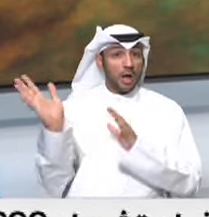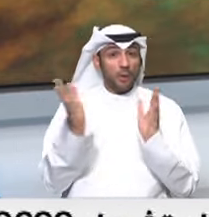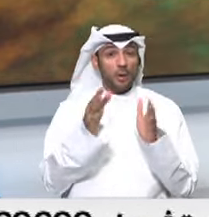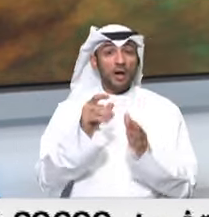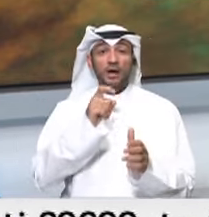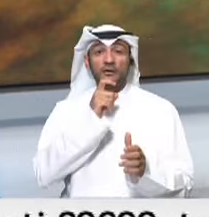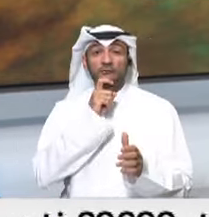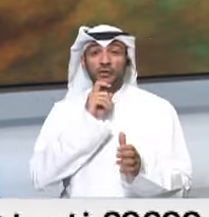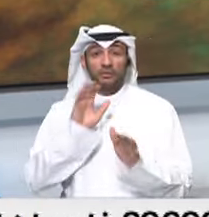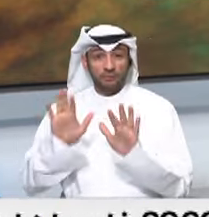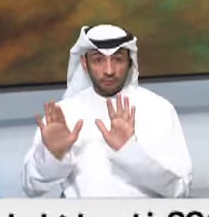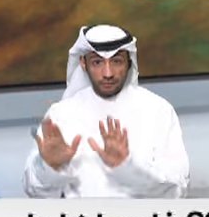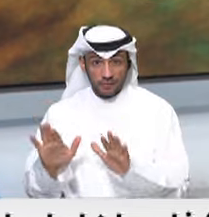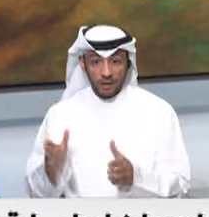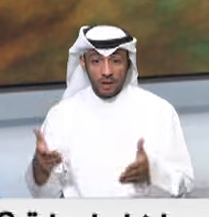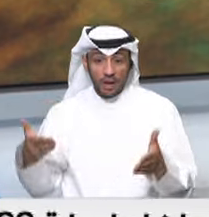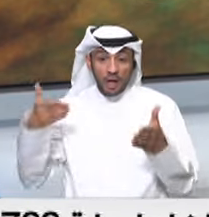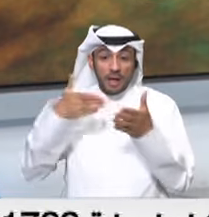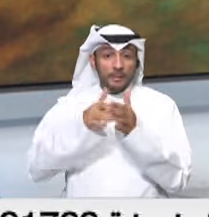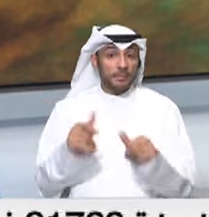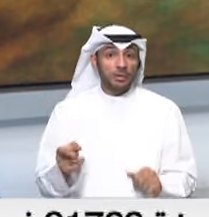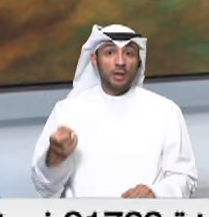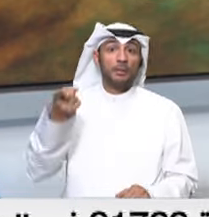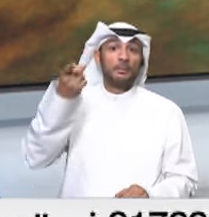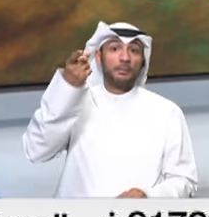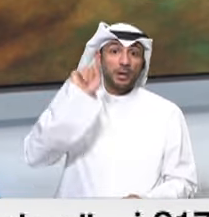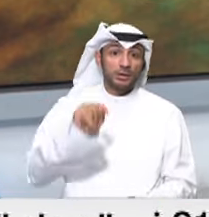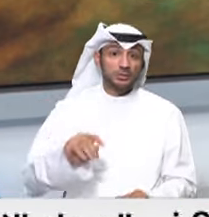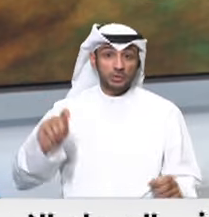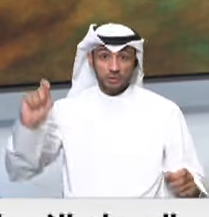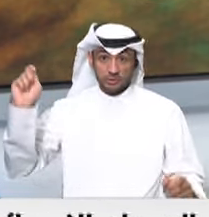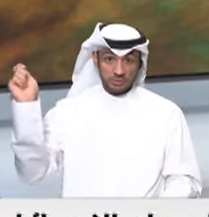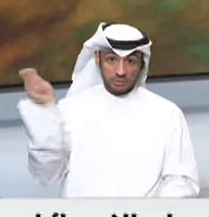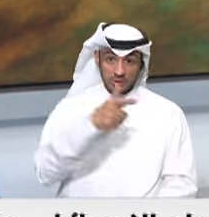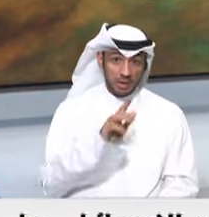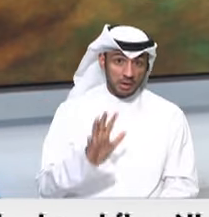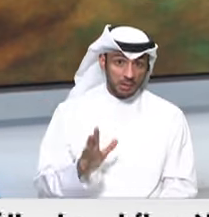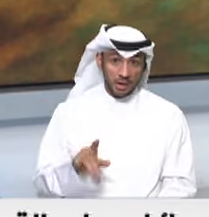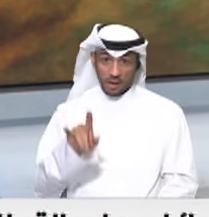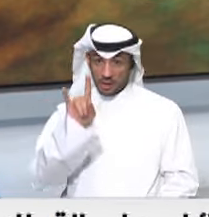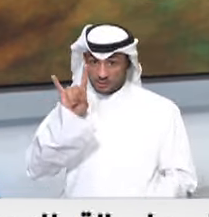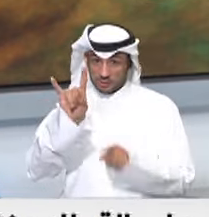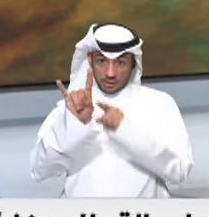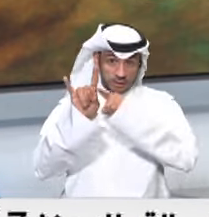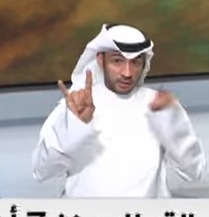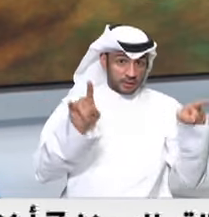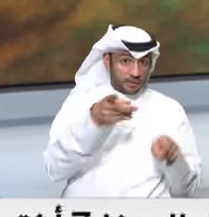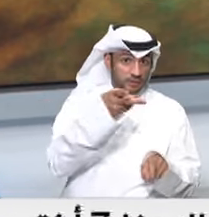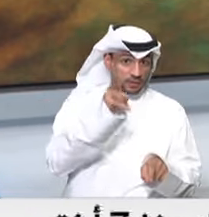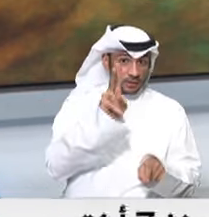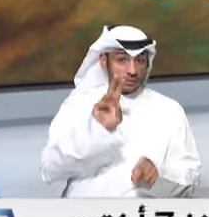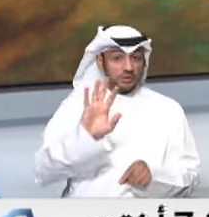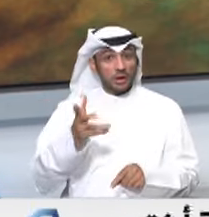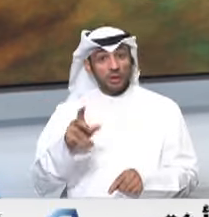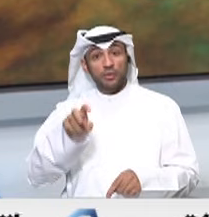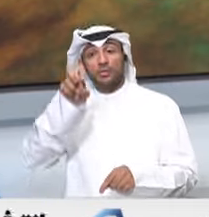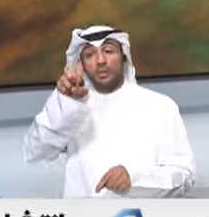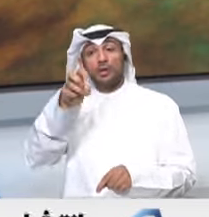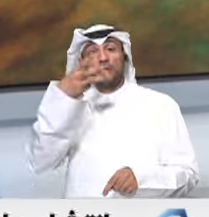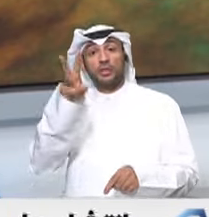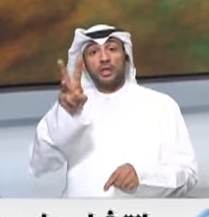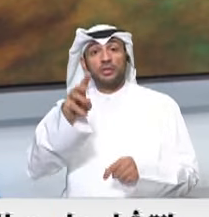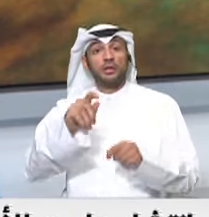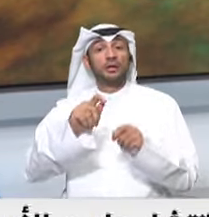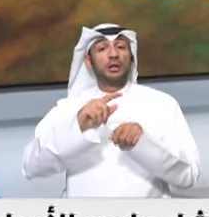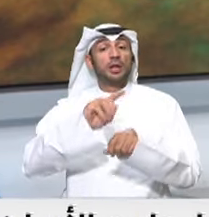معتدله السرعه حتى نهايه يوم الغد وسرعتها راح تتراوح ما بين ال 10 وال 12 الى 38 م في